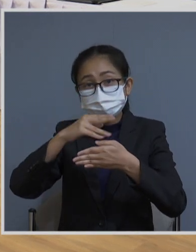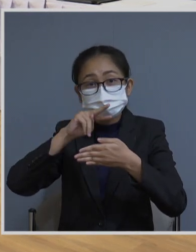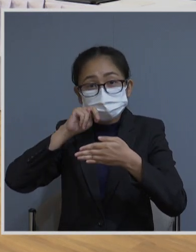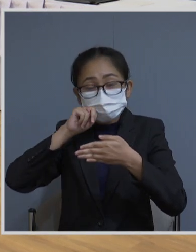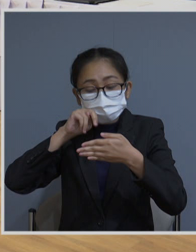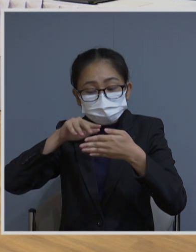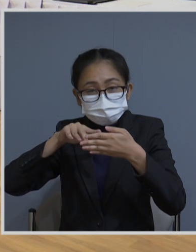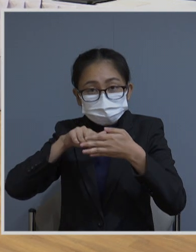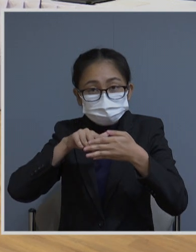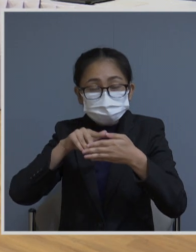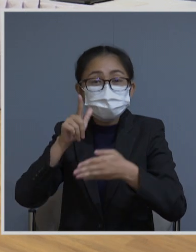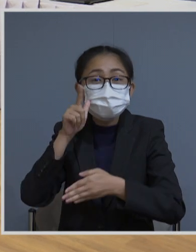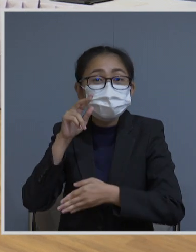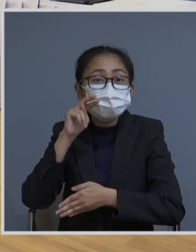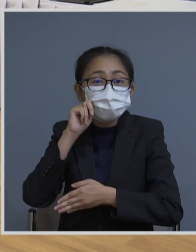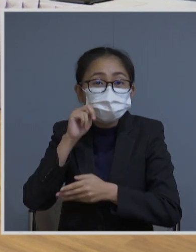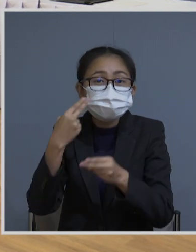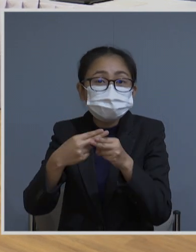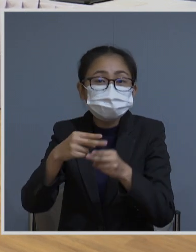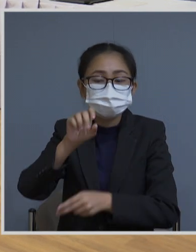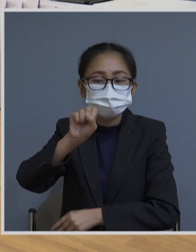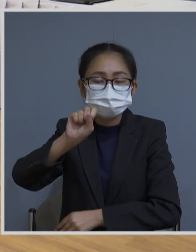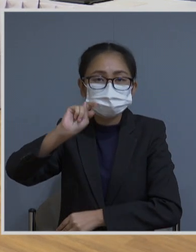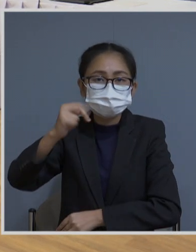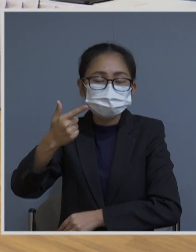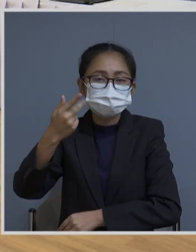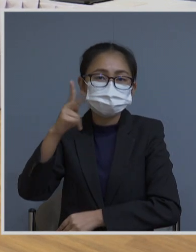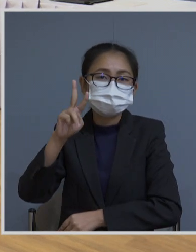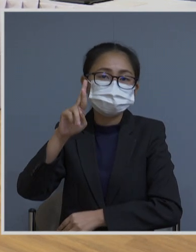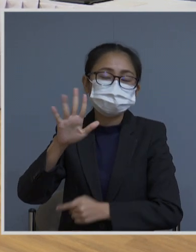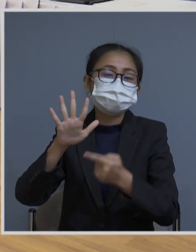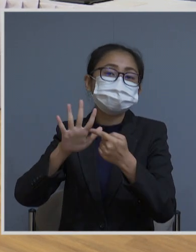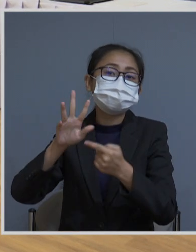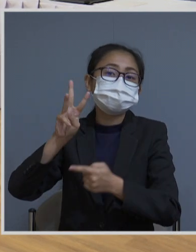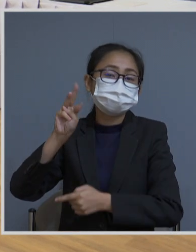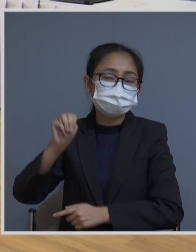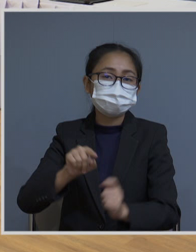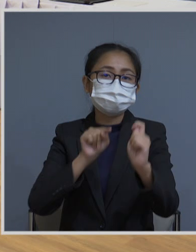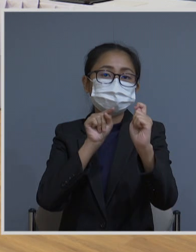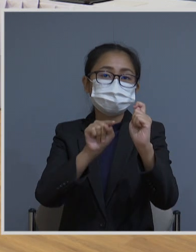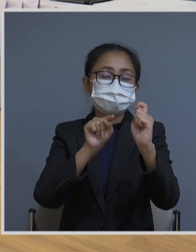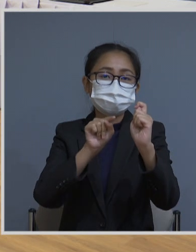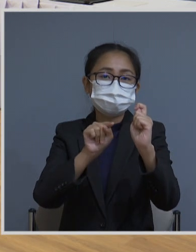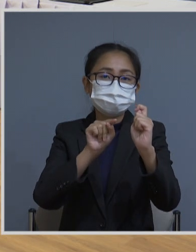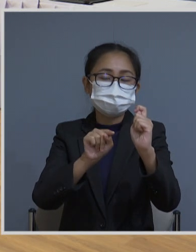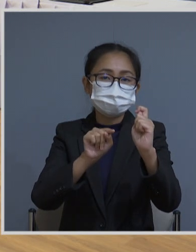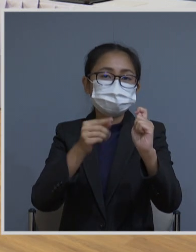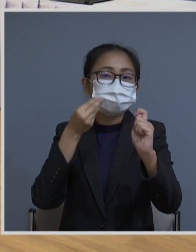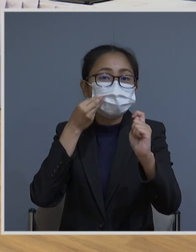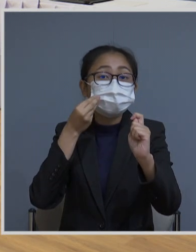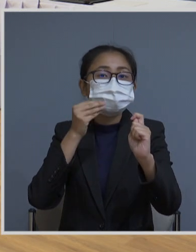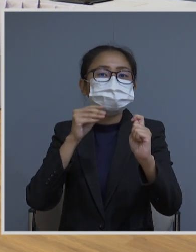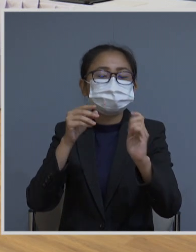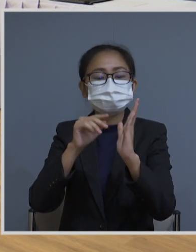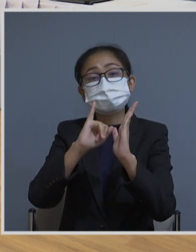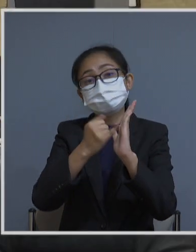แม่น้ำสงครามบริเวณบ้านนาถ่อนตำบลบงเหนืออำเภอสว่างแดนดินจังหวัดสกลนครคะทานอาหาร